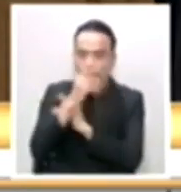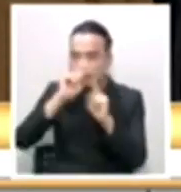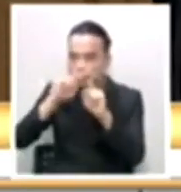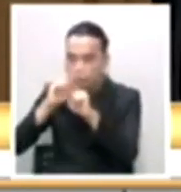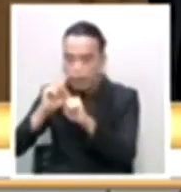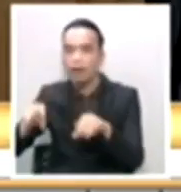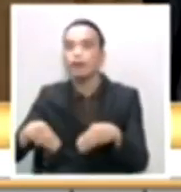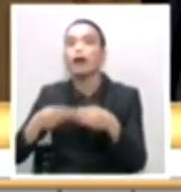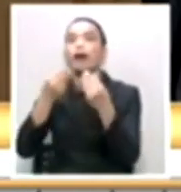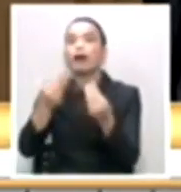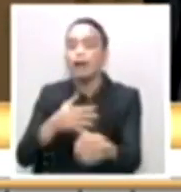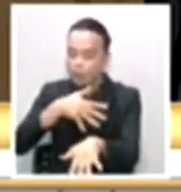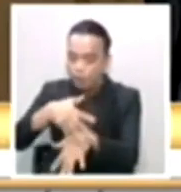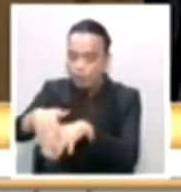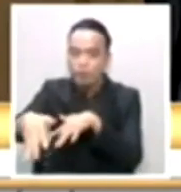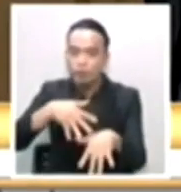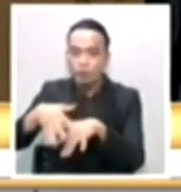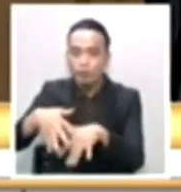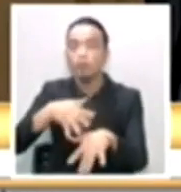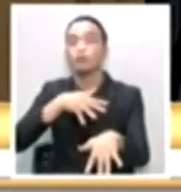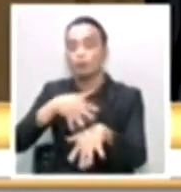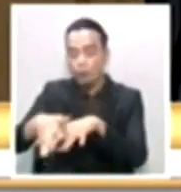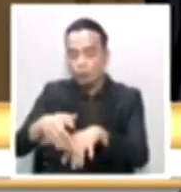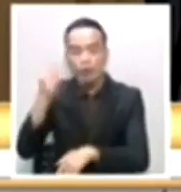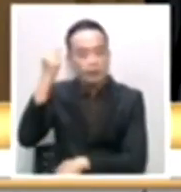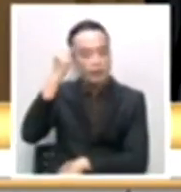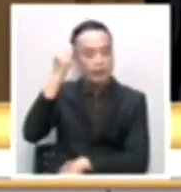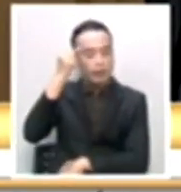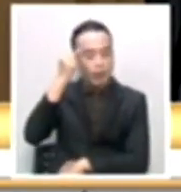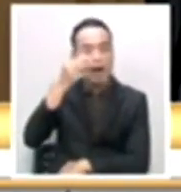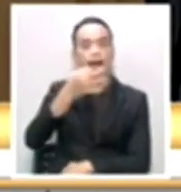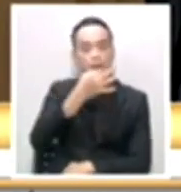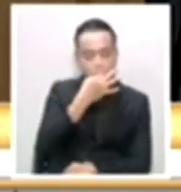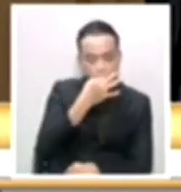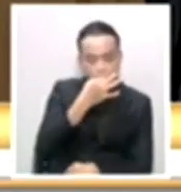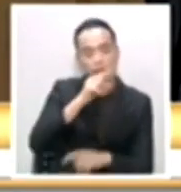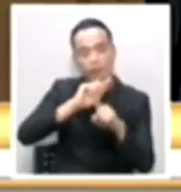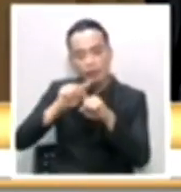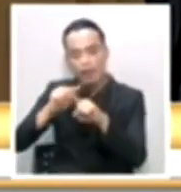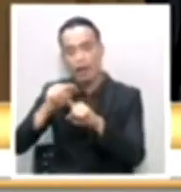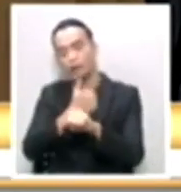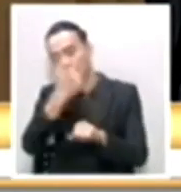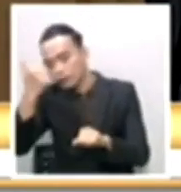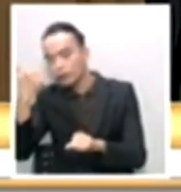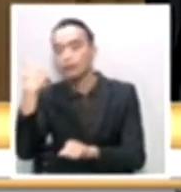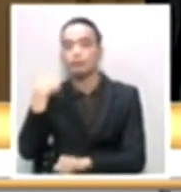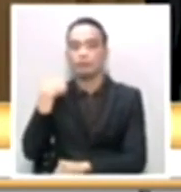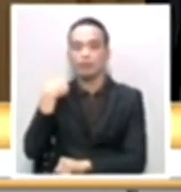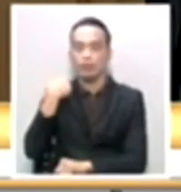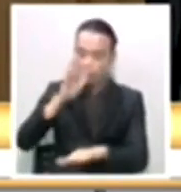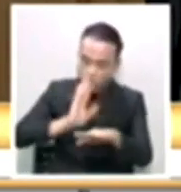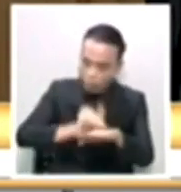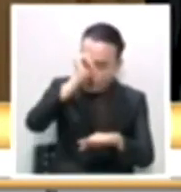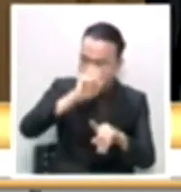ก็คือในประชาชนส่วนหนึ่งของเราน่าจะมีความสามารถในเรื่องการ ผลิตมีความสามารถใน